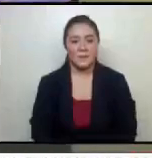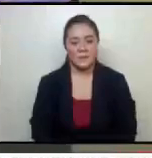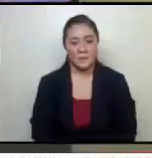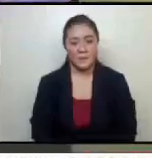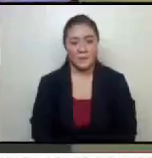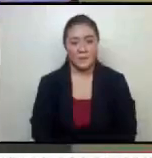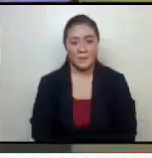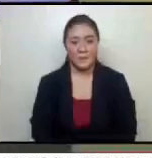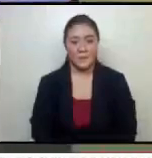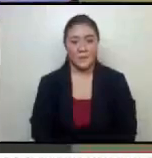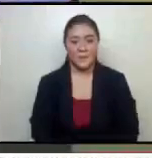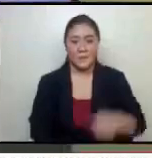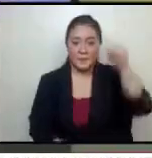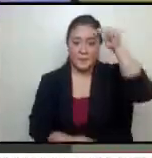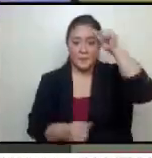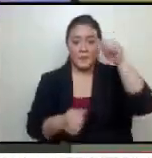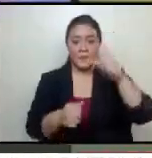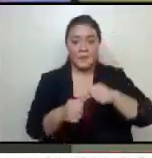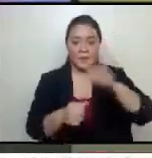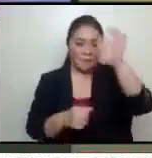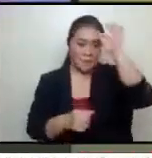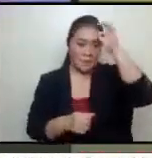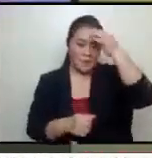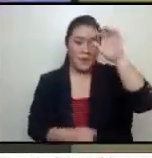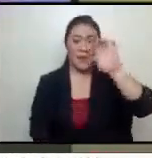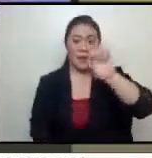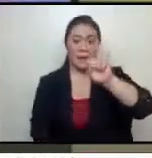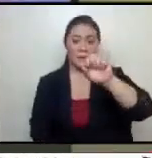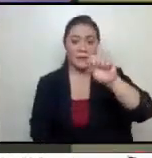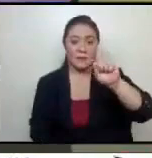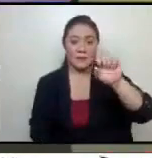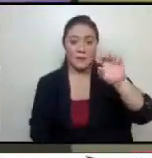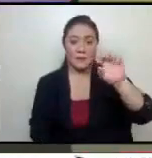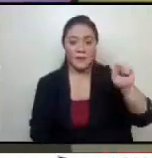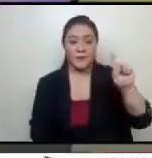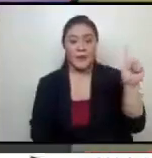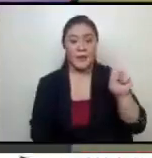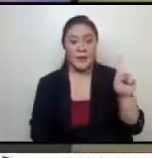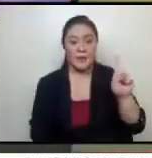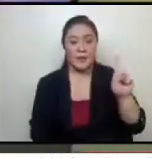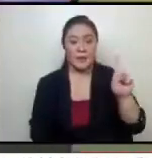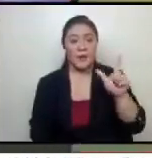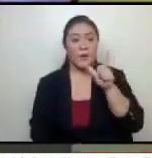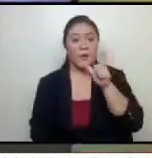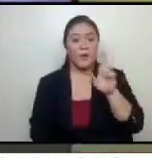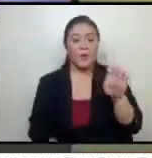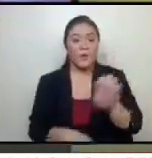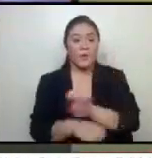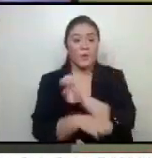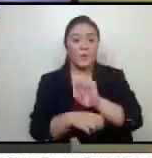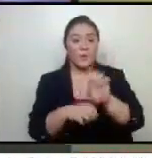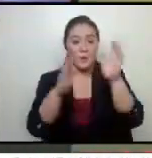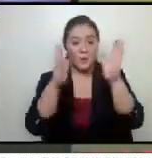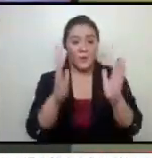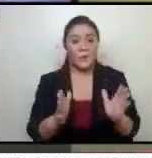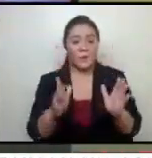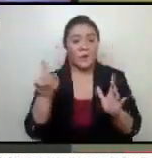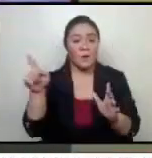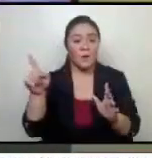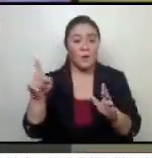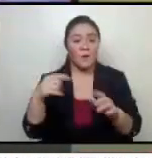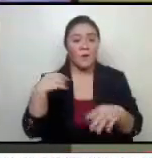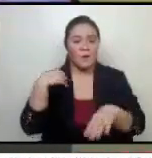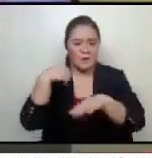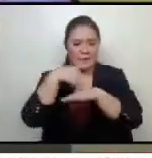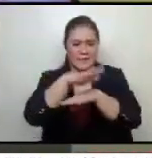Nagpaalala ang SSS Social Security System sa mga employer na bayaran o mag-remit ng mga SSS